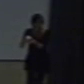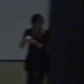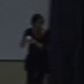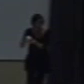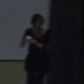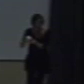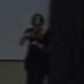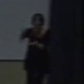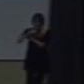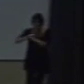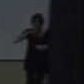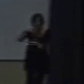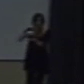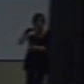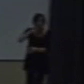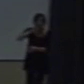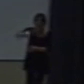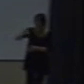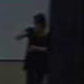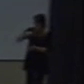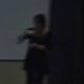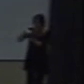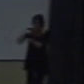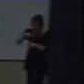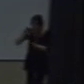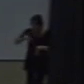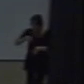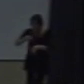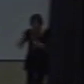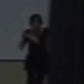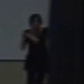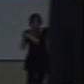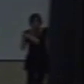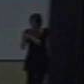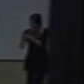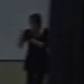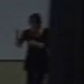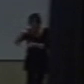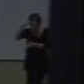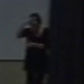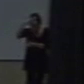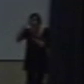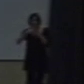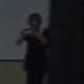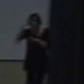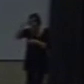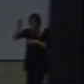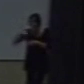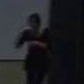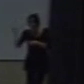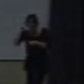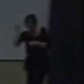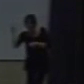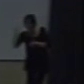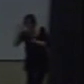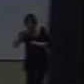preguntar-ho a un company seu, quan va fer la foto, va enviar-ho per mail, i a un company que tenia als Estats Units, i aquest company tampoc ho havia vist mai, què va fer? Va